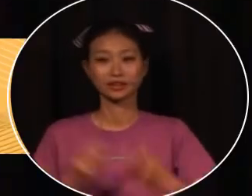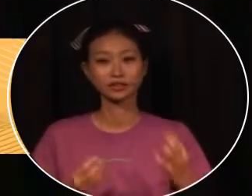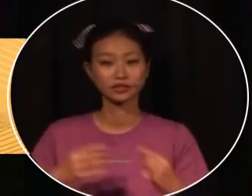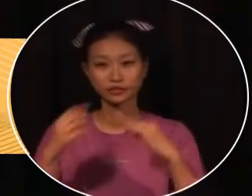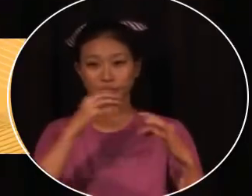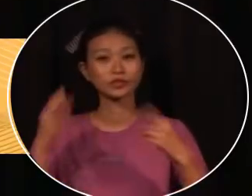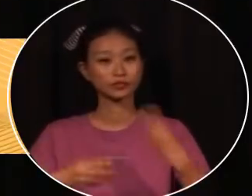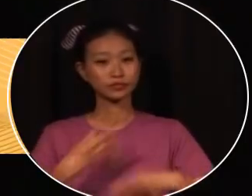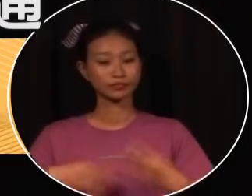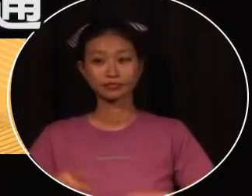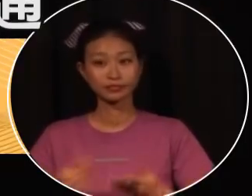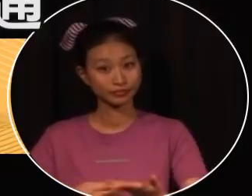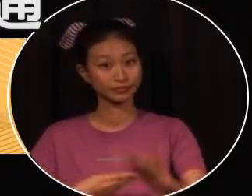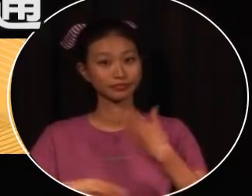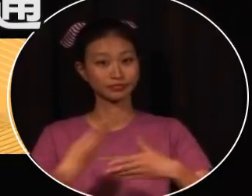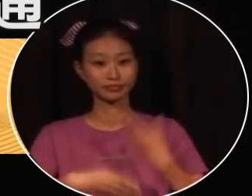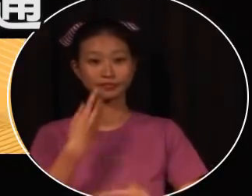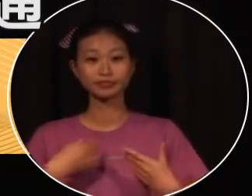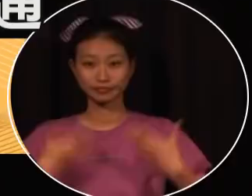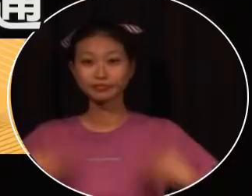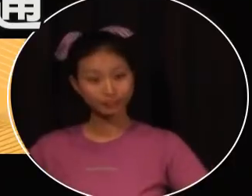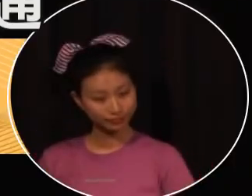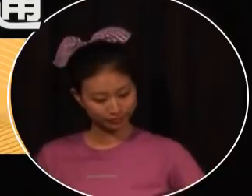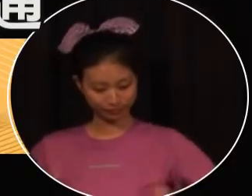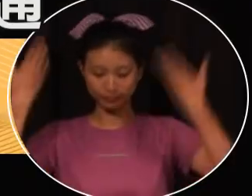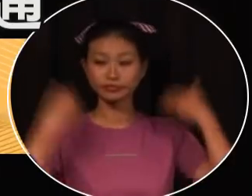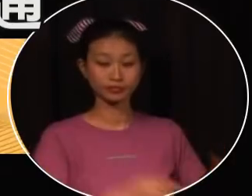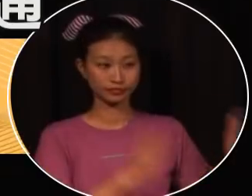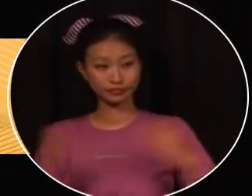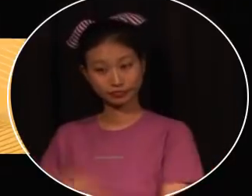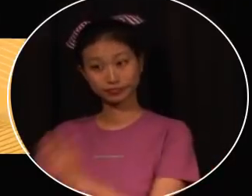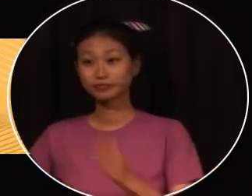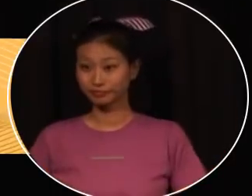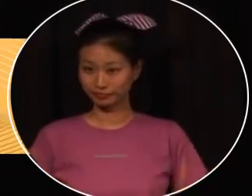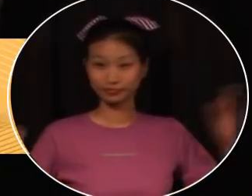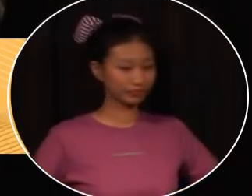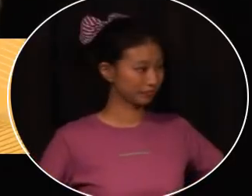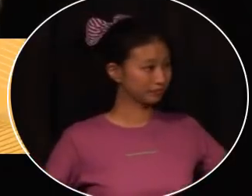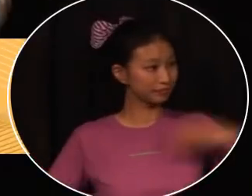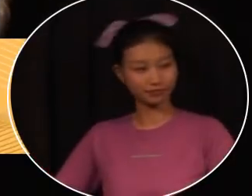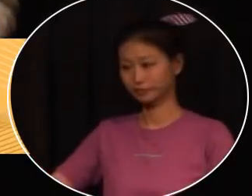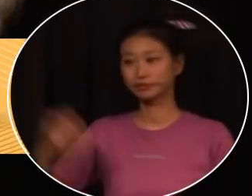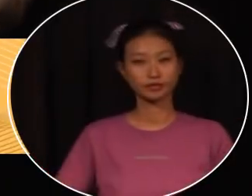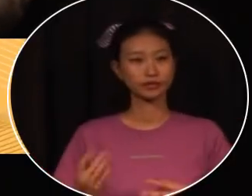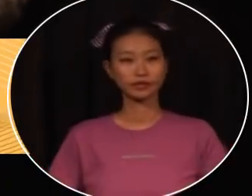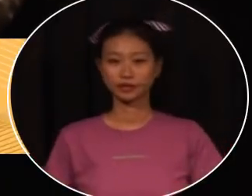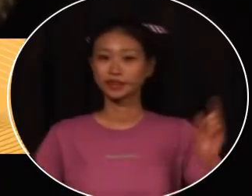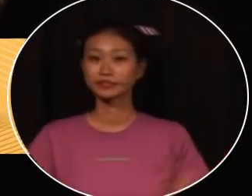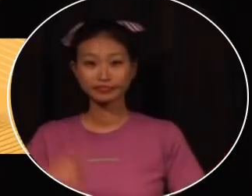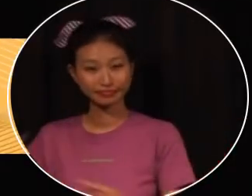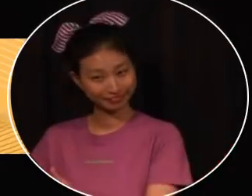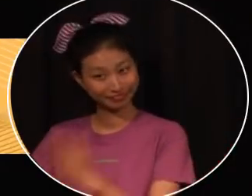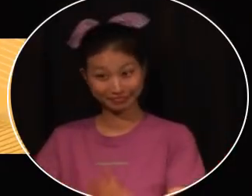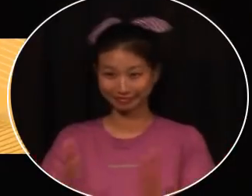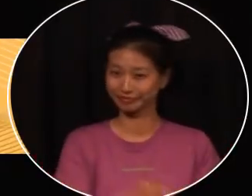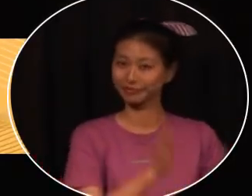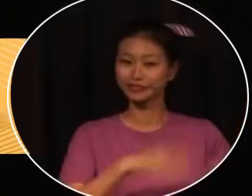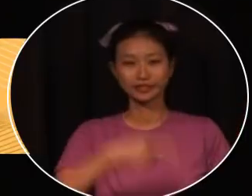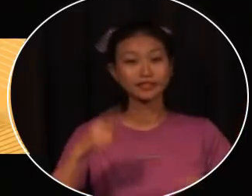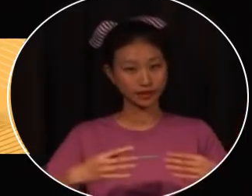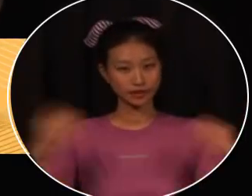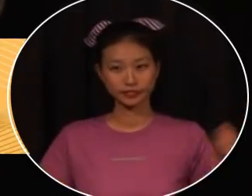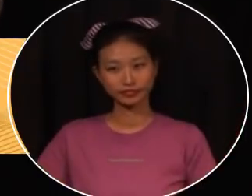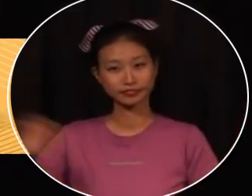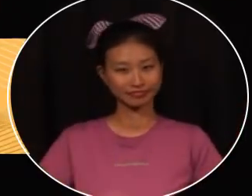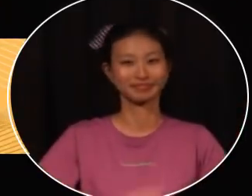湾，让台湾每一个人都可以跟美国三通、三十通、三百通、三千通、万万通，永远台湾跟